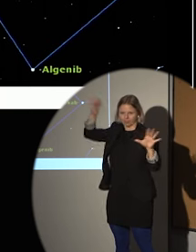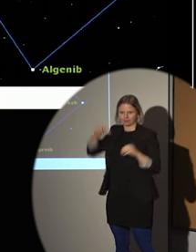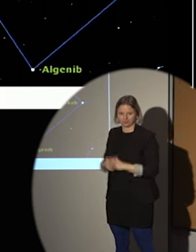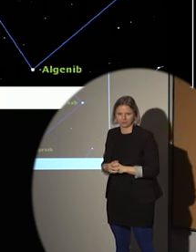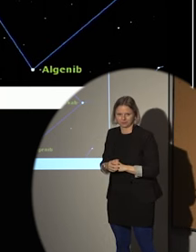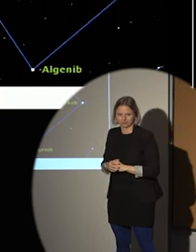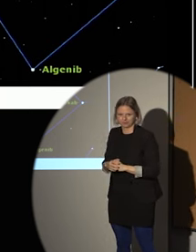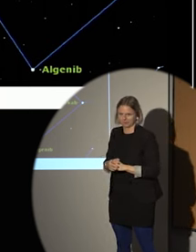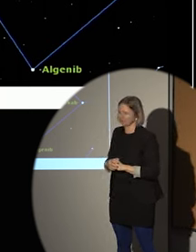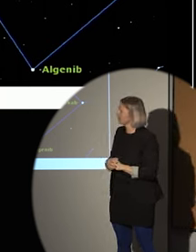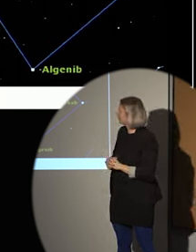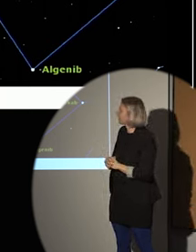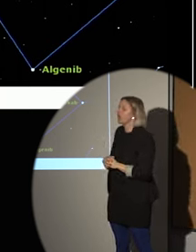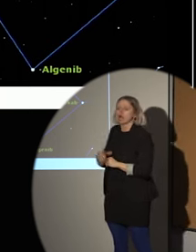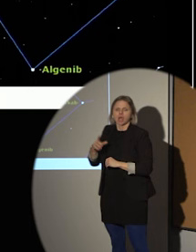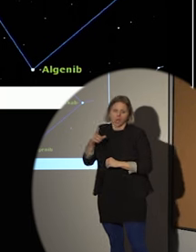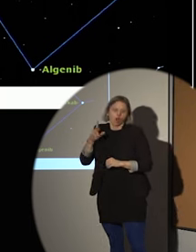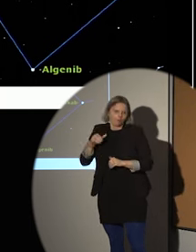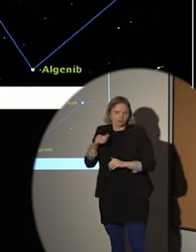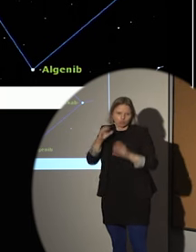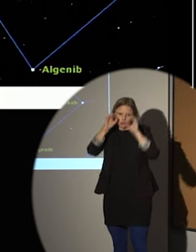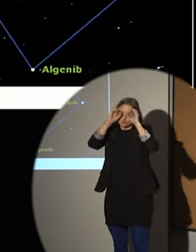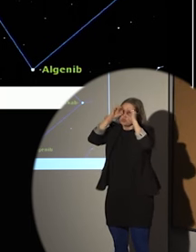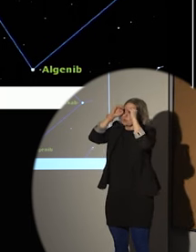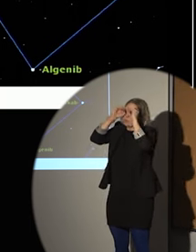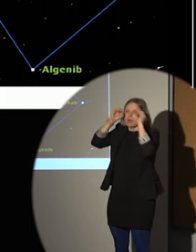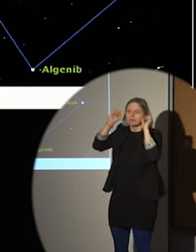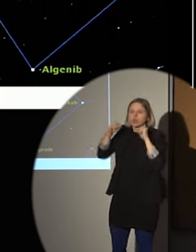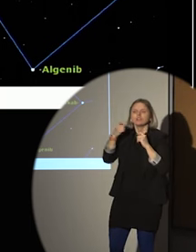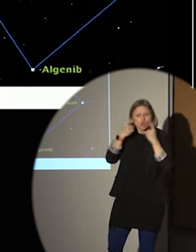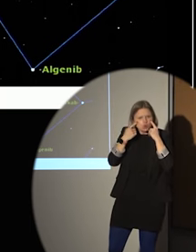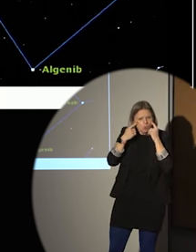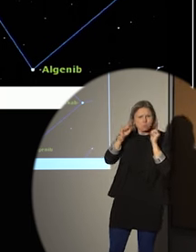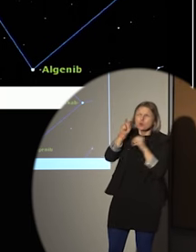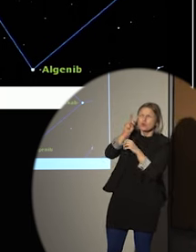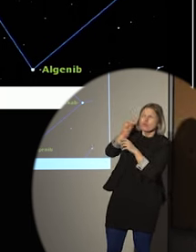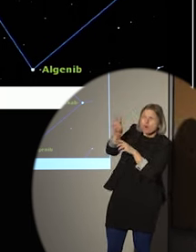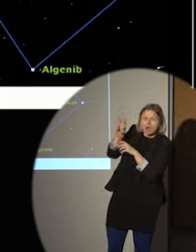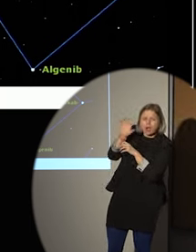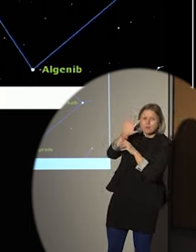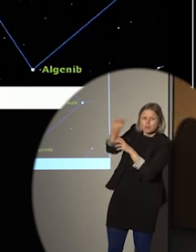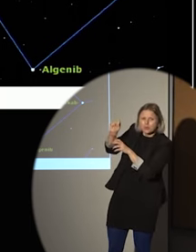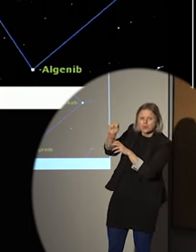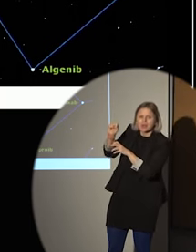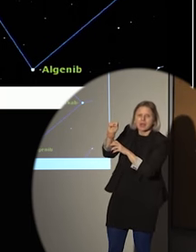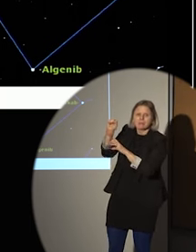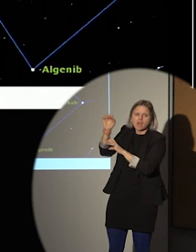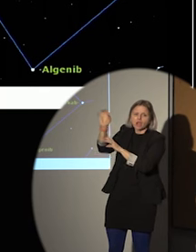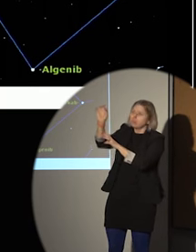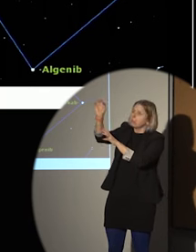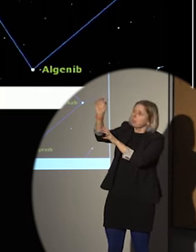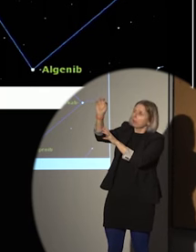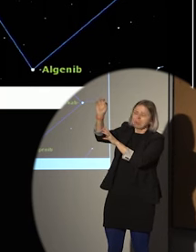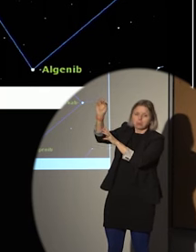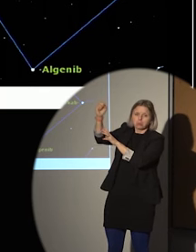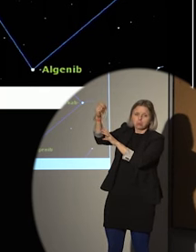alors pourquoi il faut des jumelles, hein? Parce que l'œil nu, il le voit, mais une galaxie, ça a un vilain défaut, c'est que c'est même